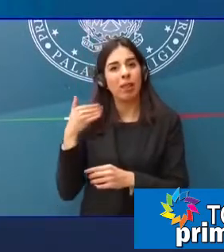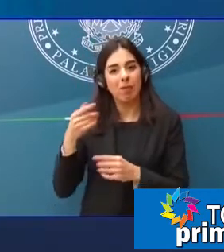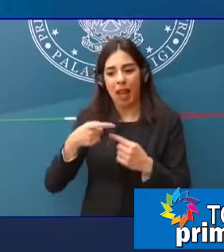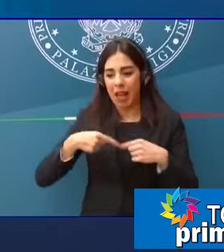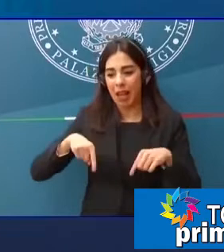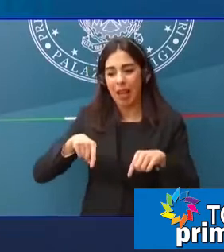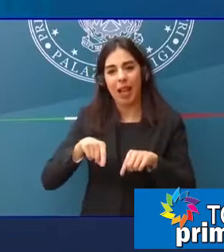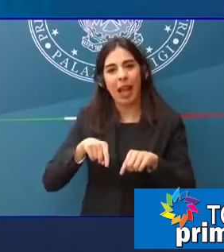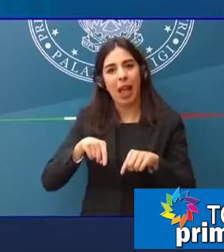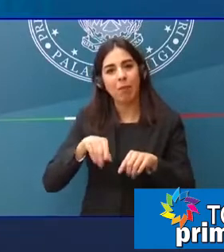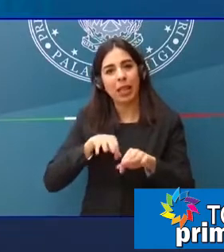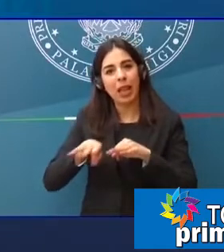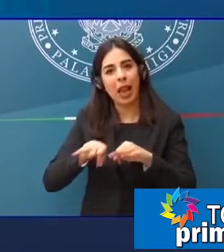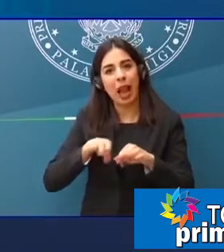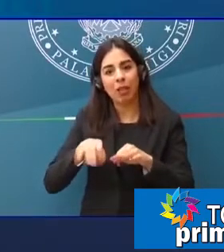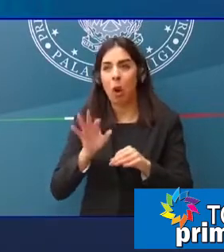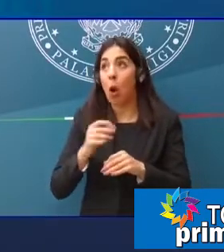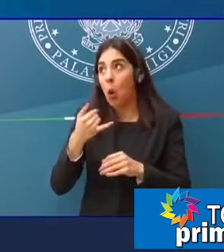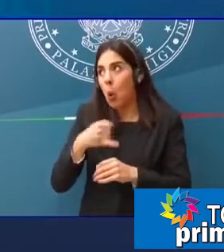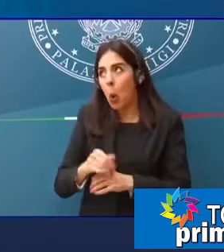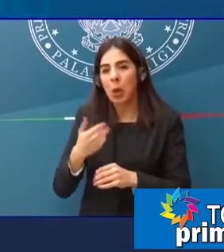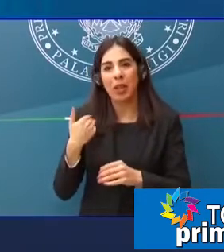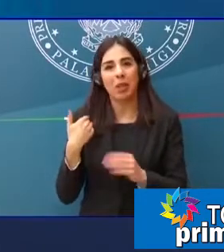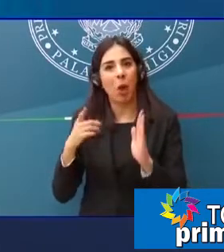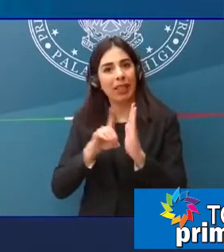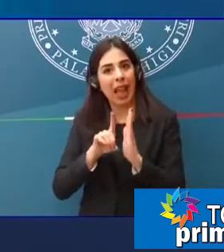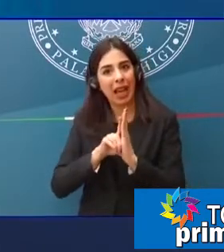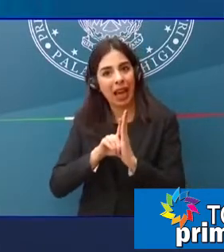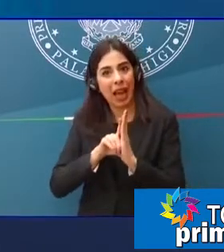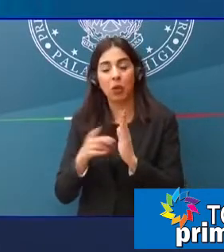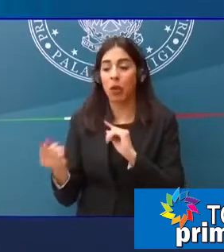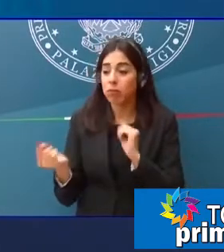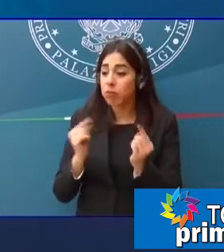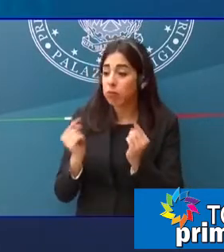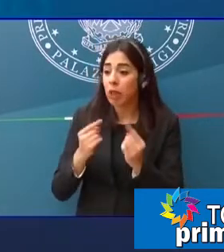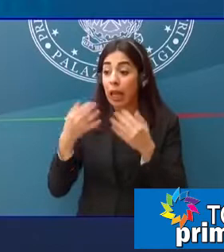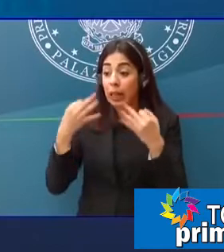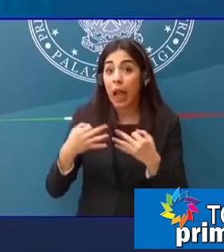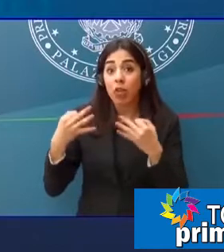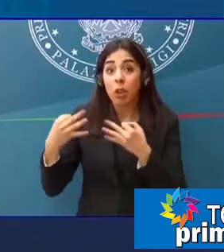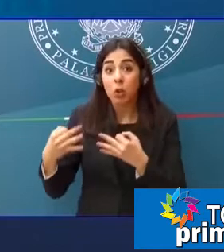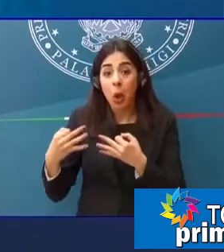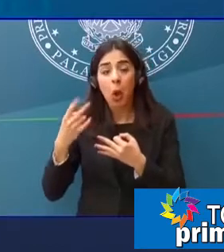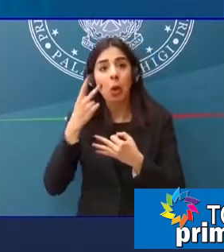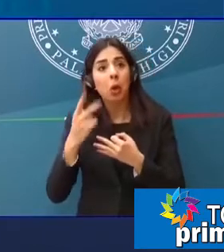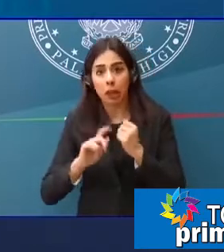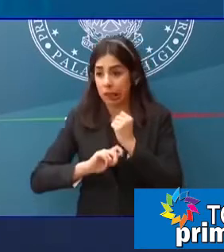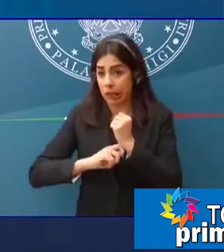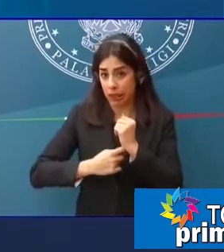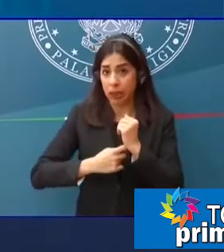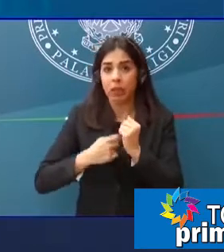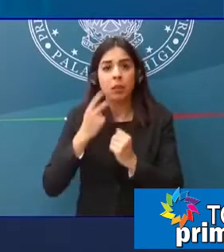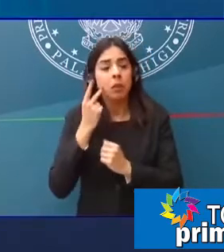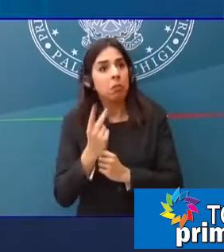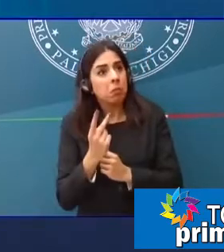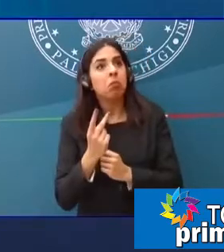l'ultimo decreto fatto la cabina di regia hanno portato a una diminuzione nel